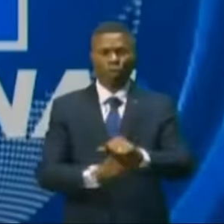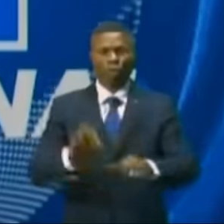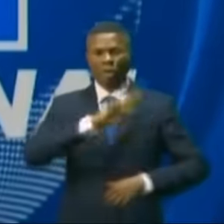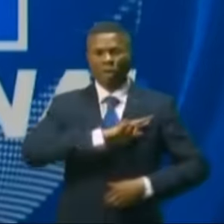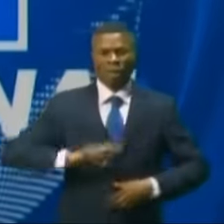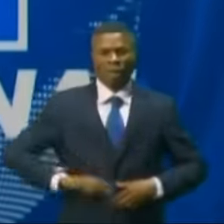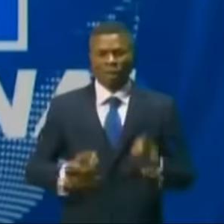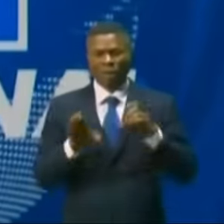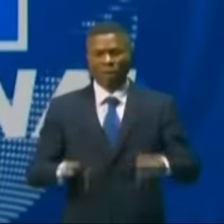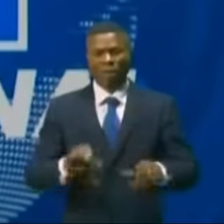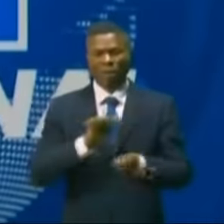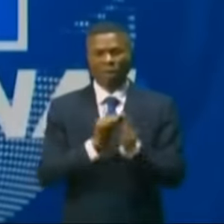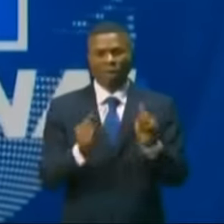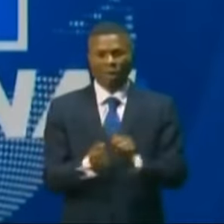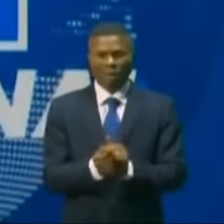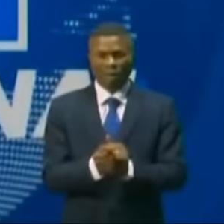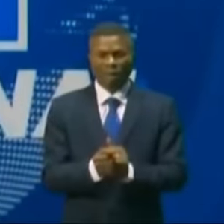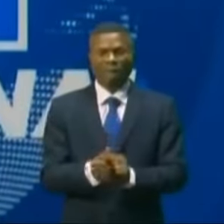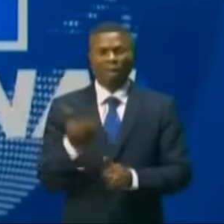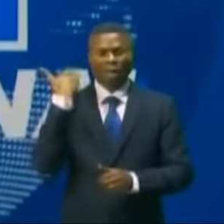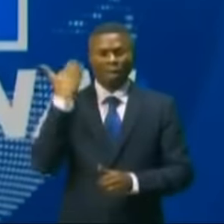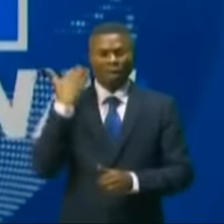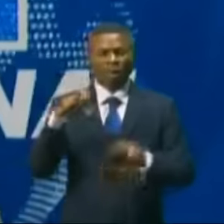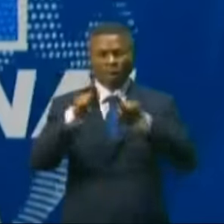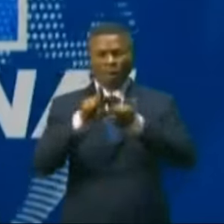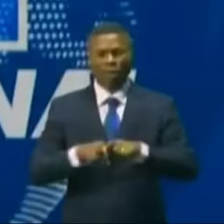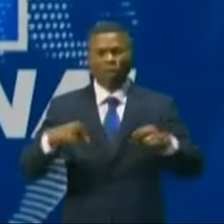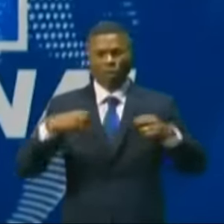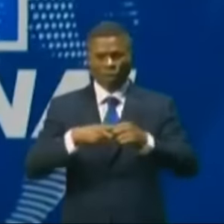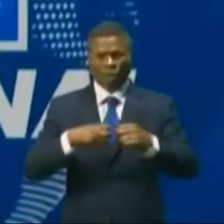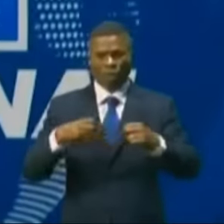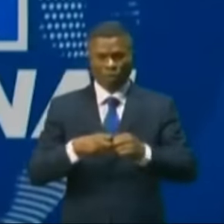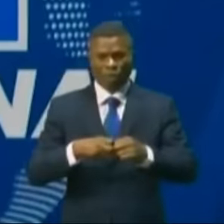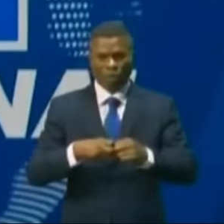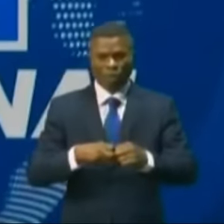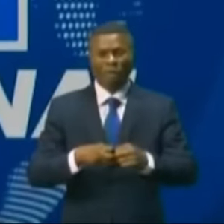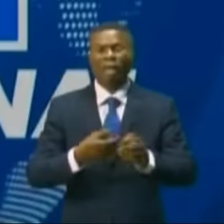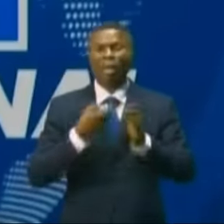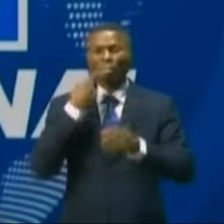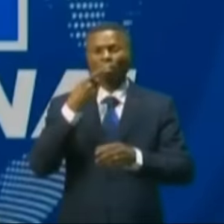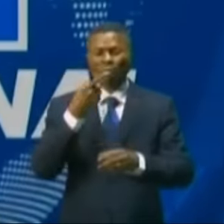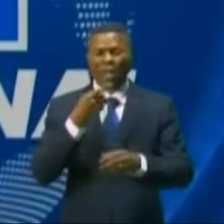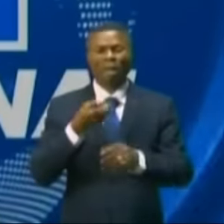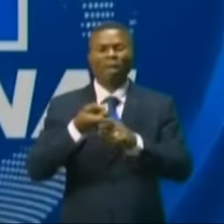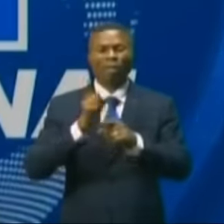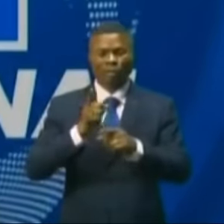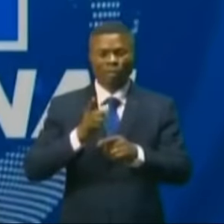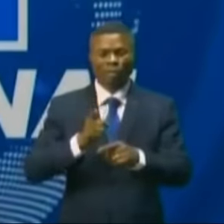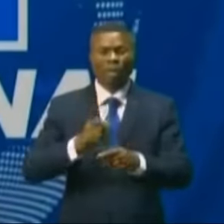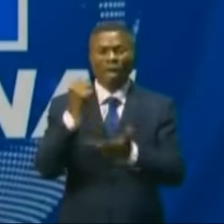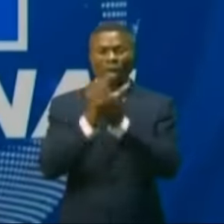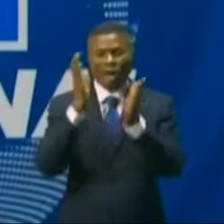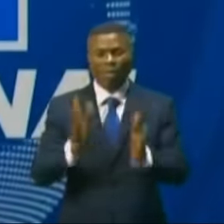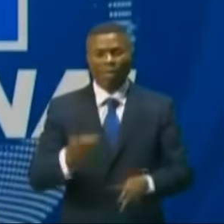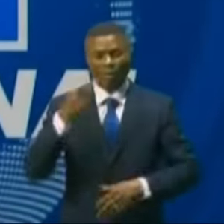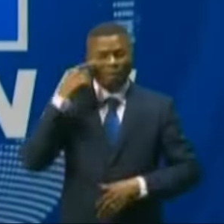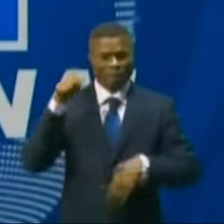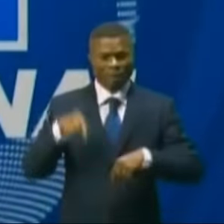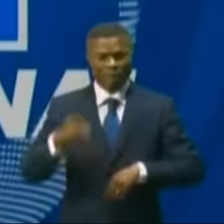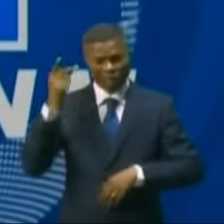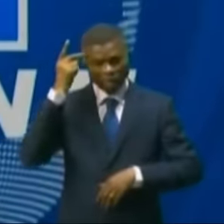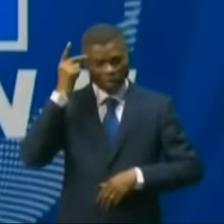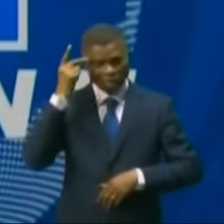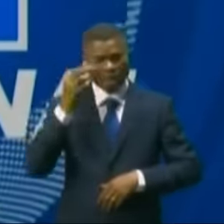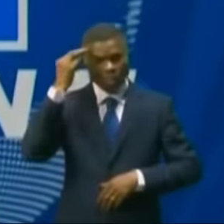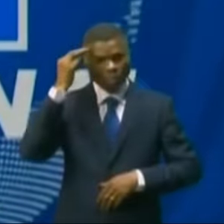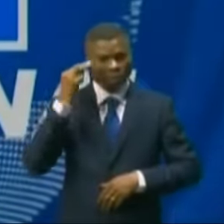du Congo dans le domaine hydraulique et énergétique, veut exprimer par le diplomate chinois en poste à Kinshasa au